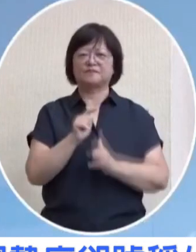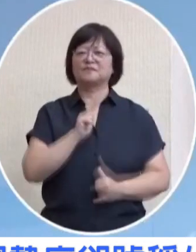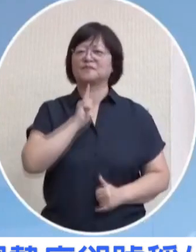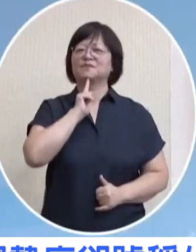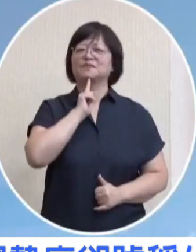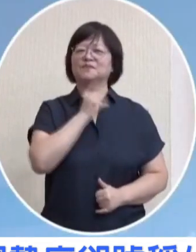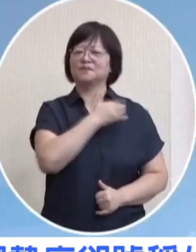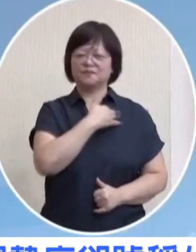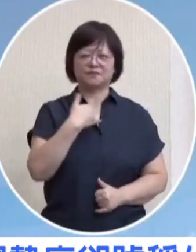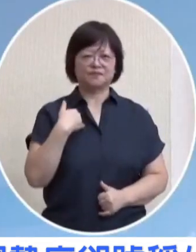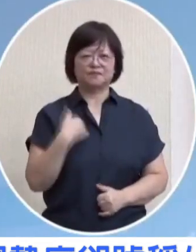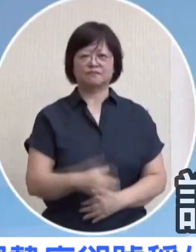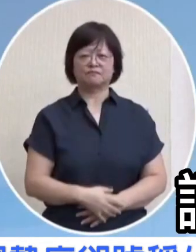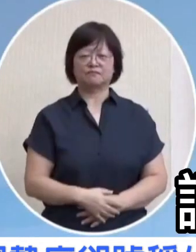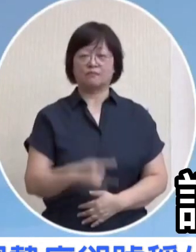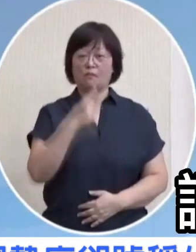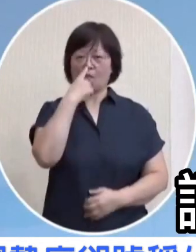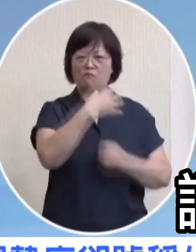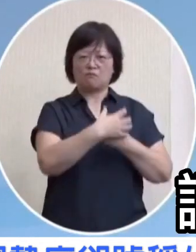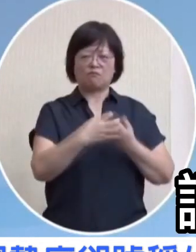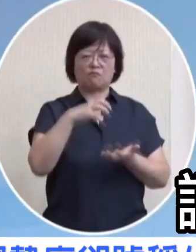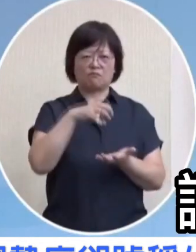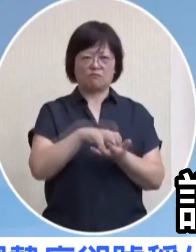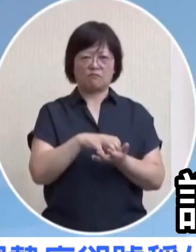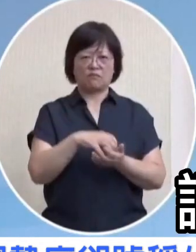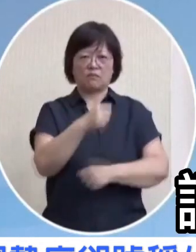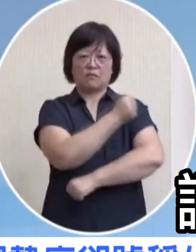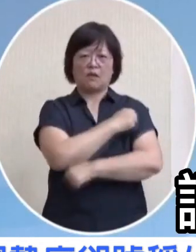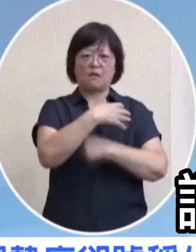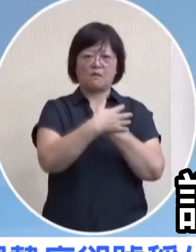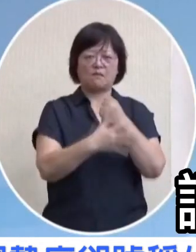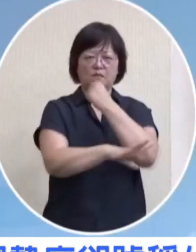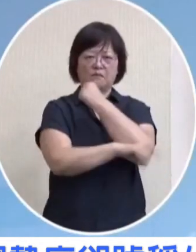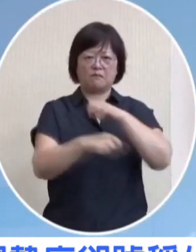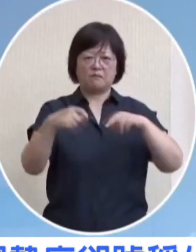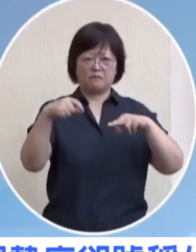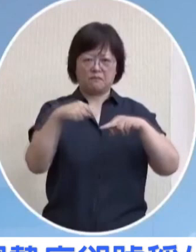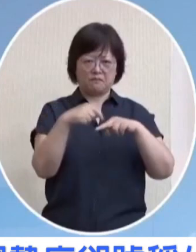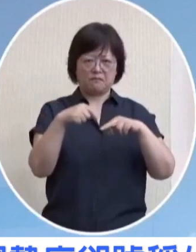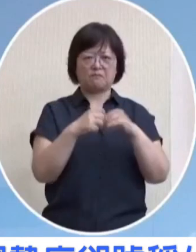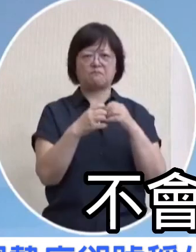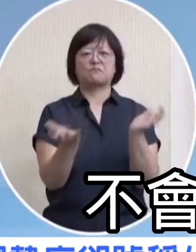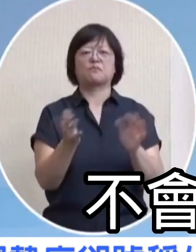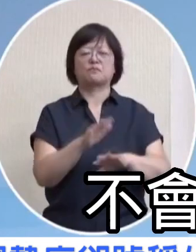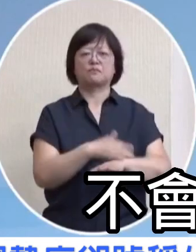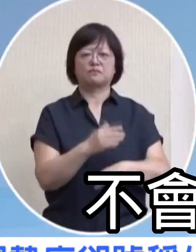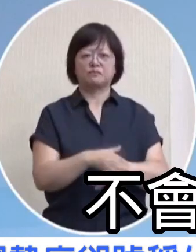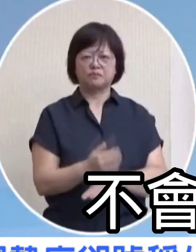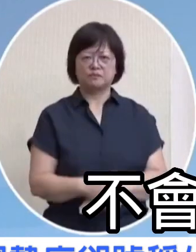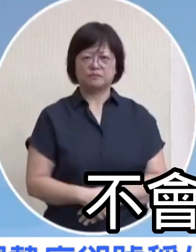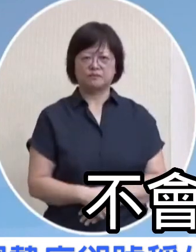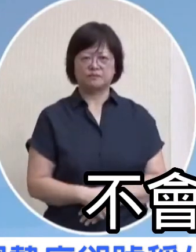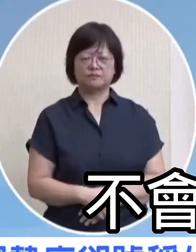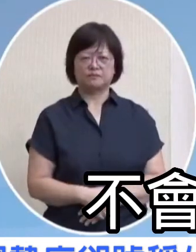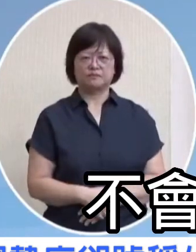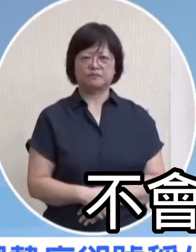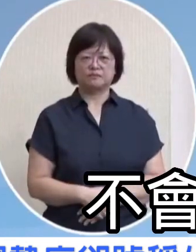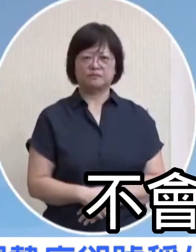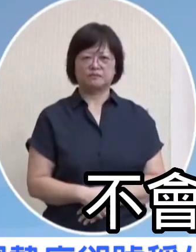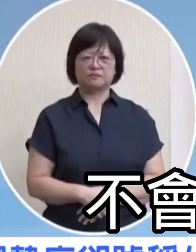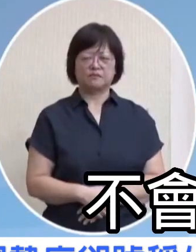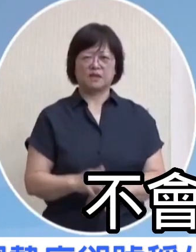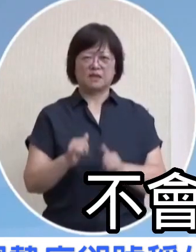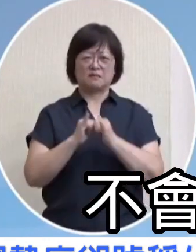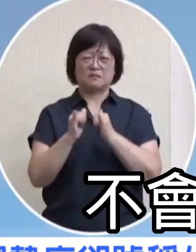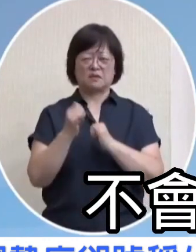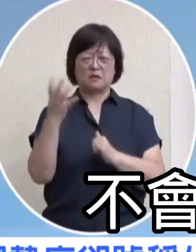所能，让劳保基金不会破产，不会让千万名劳工